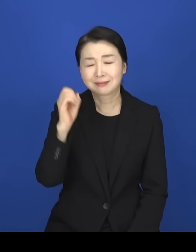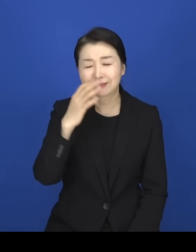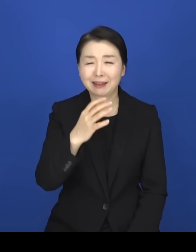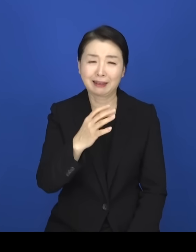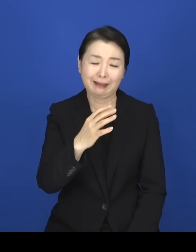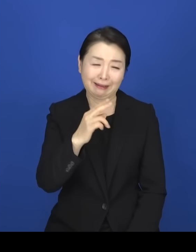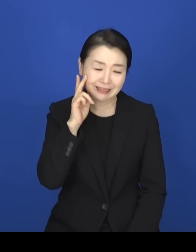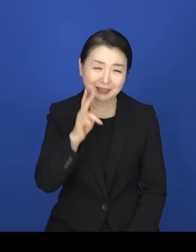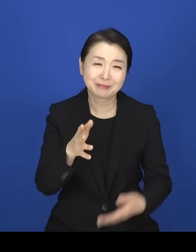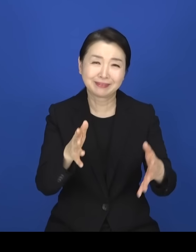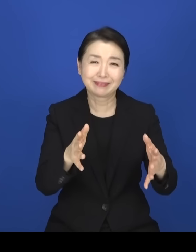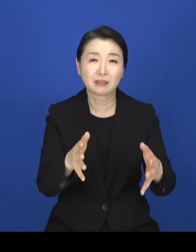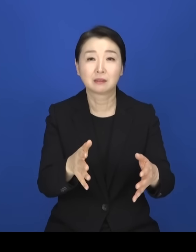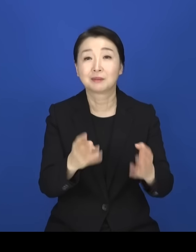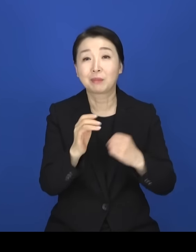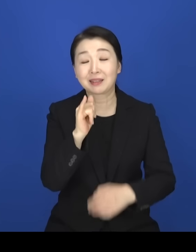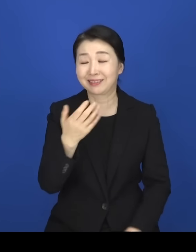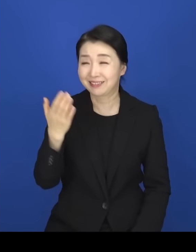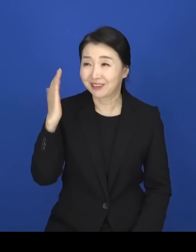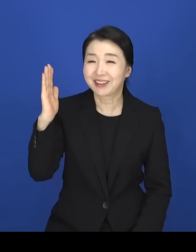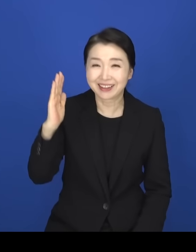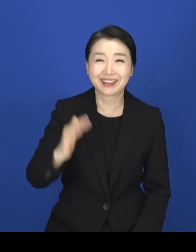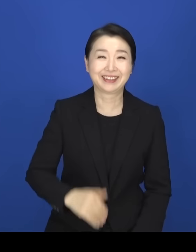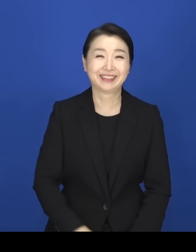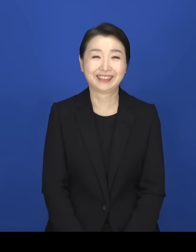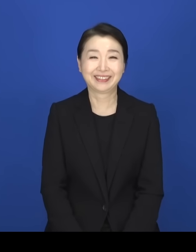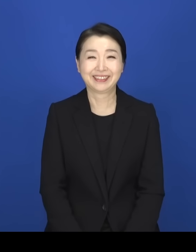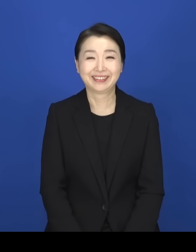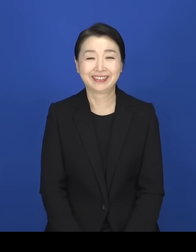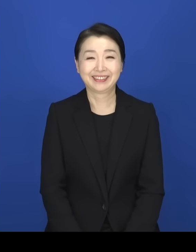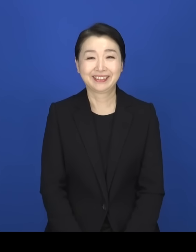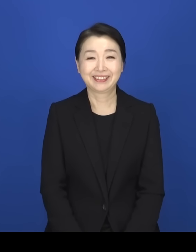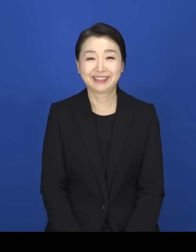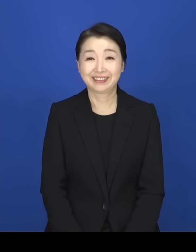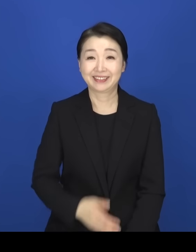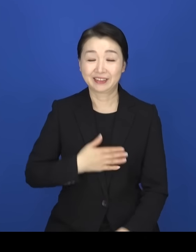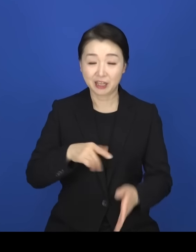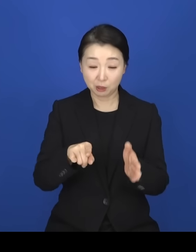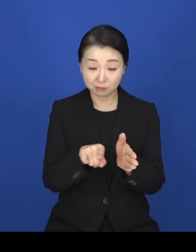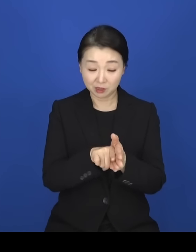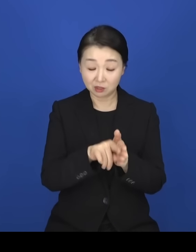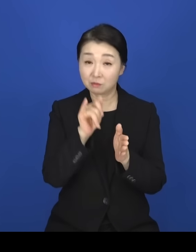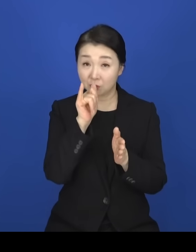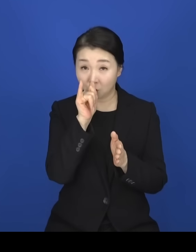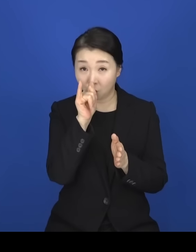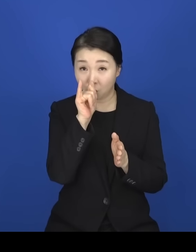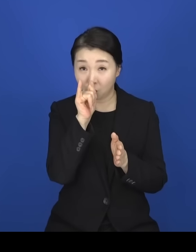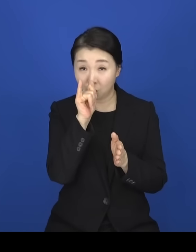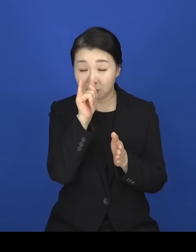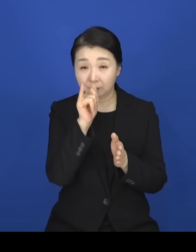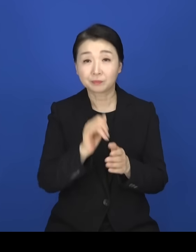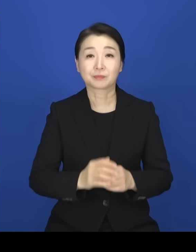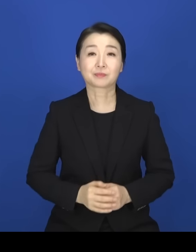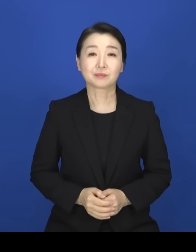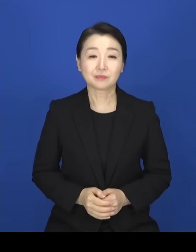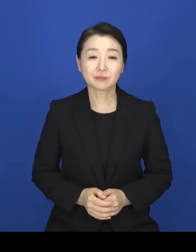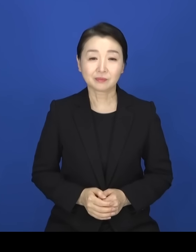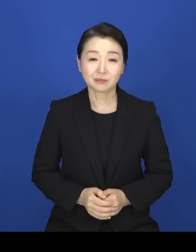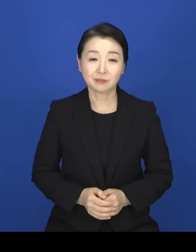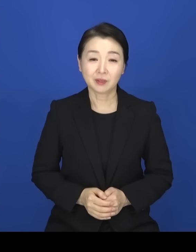네. 전날 있었던 얘기를. 네. 근데 사실 제가 신앙이 생기고 나서 네. 이제 제가